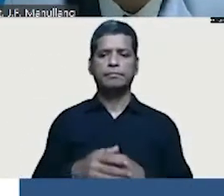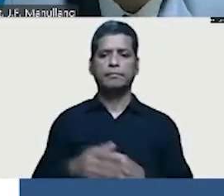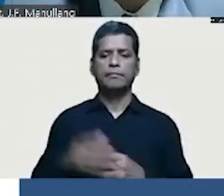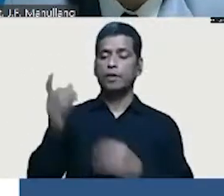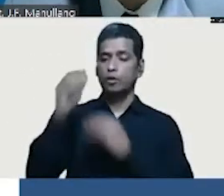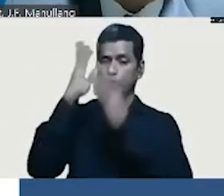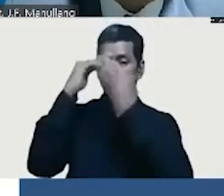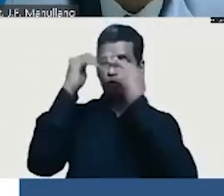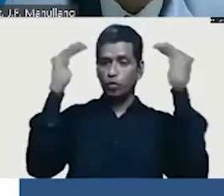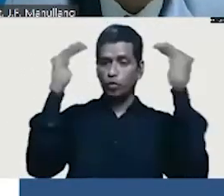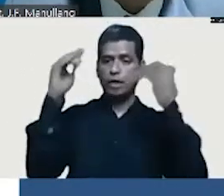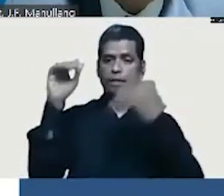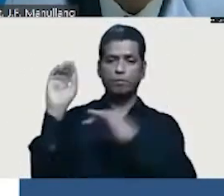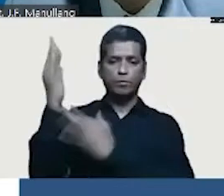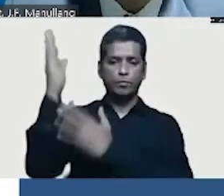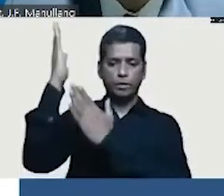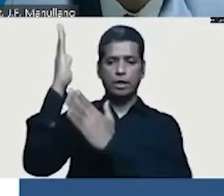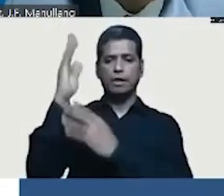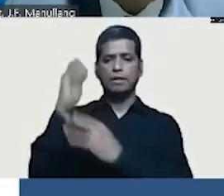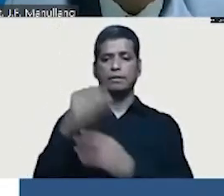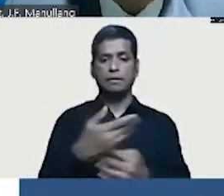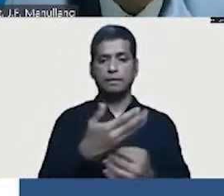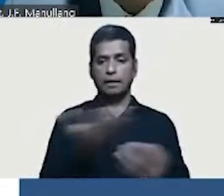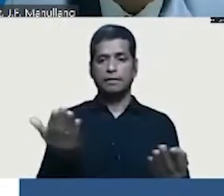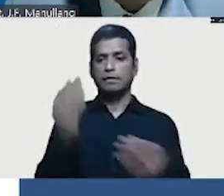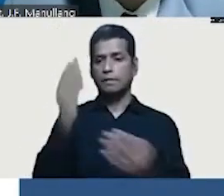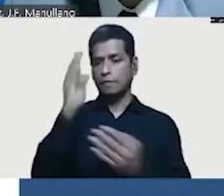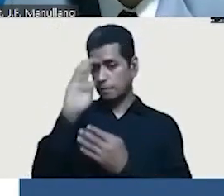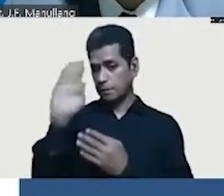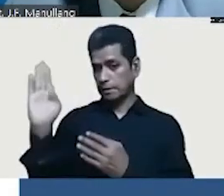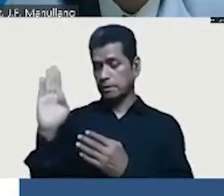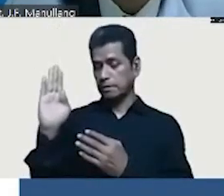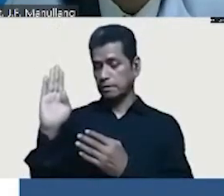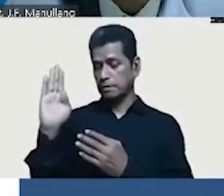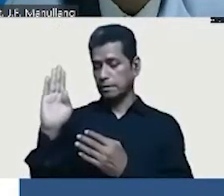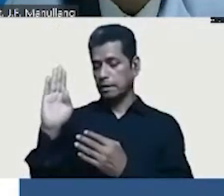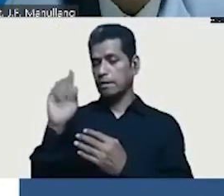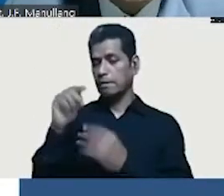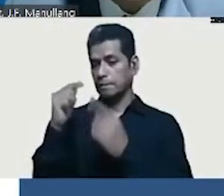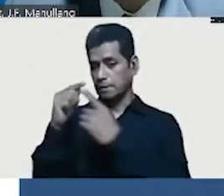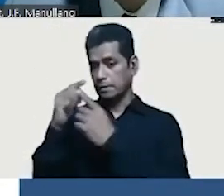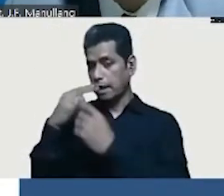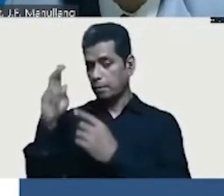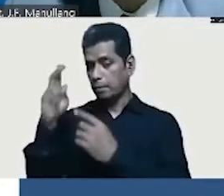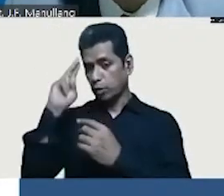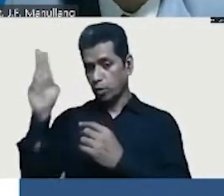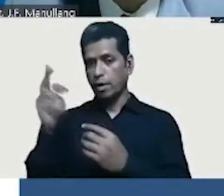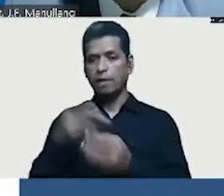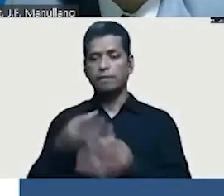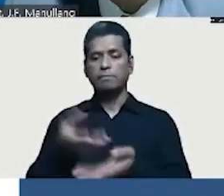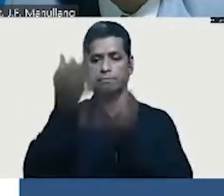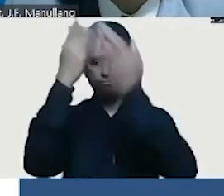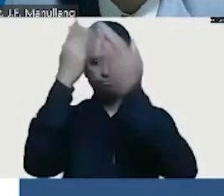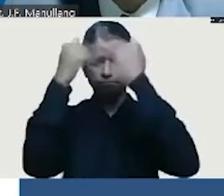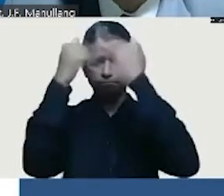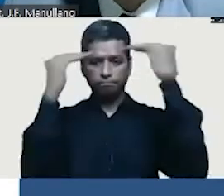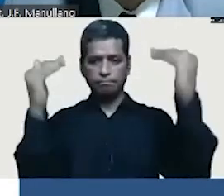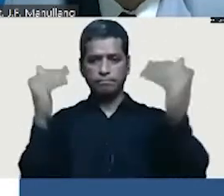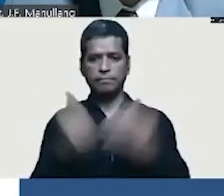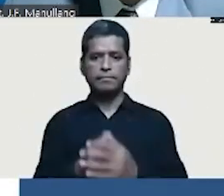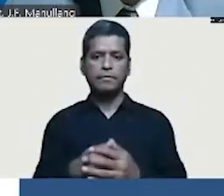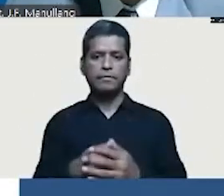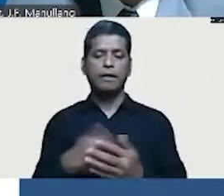setia dan selamat ya disuruh suaraku pada malam hari ini marilah kita menghargai